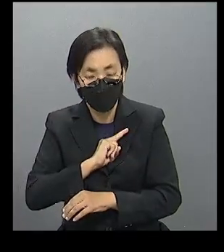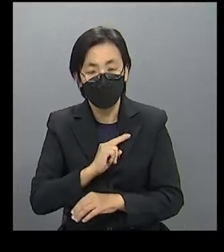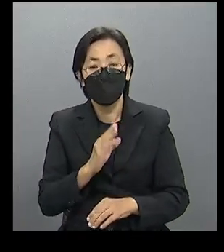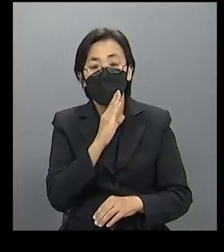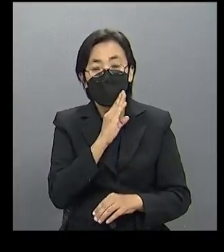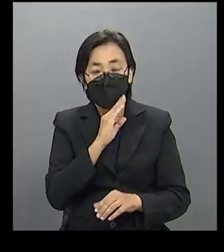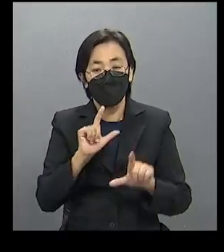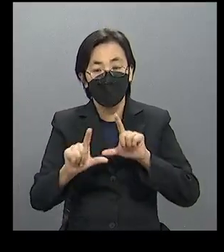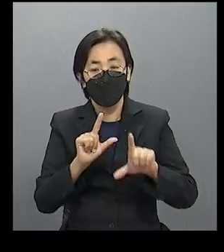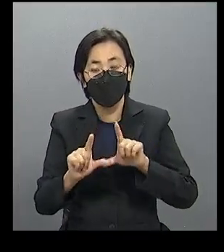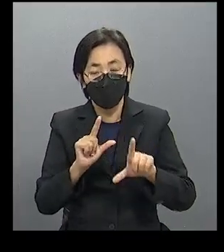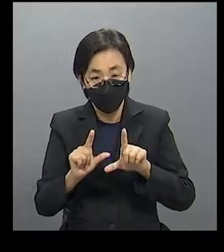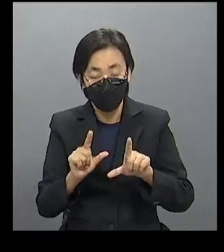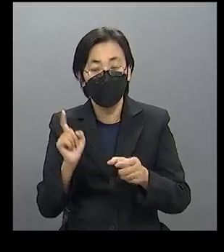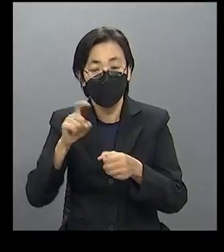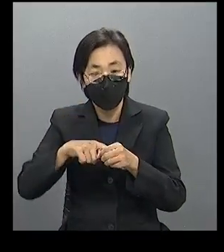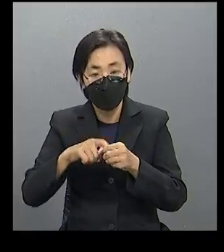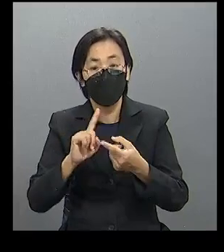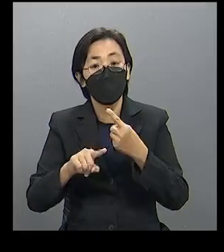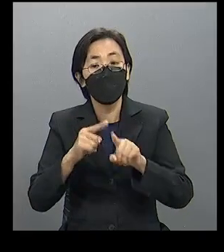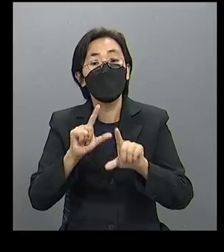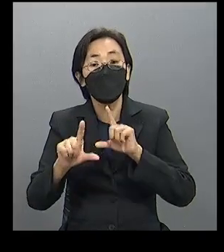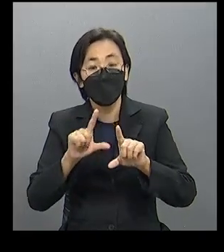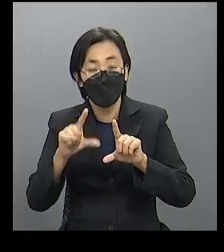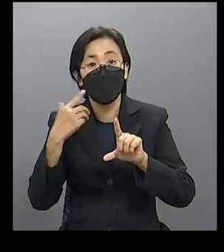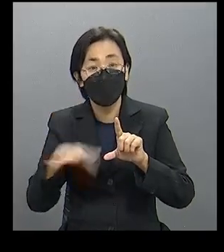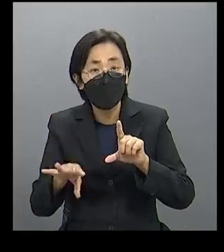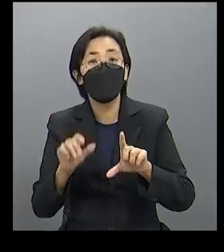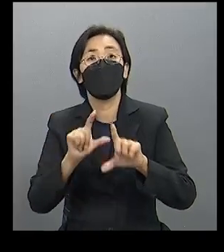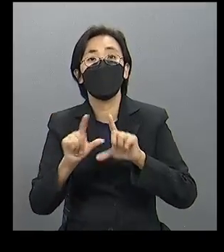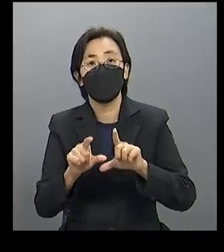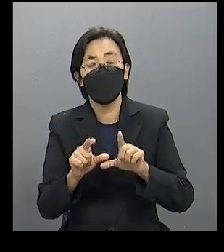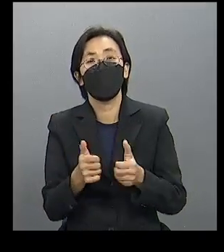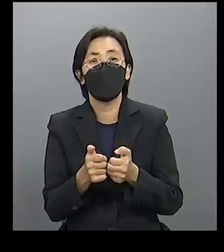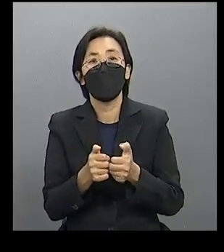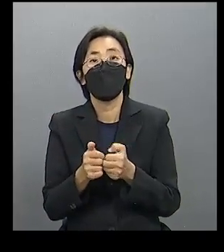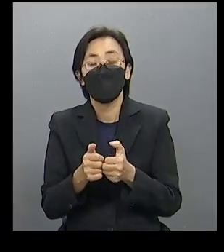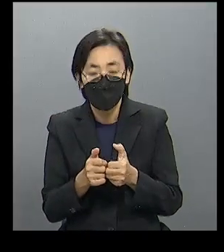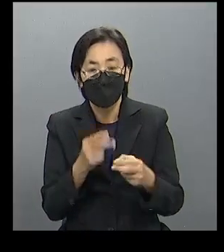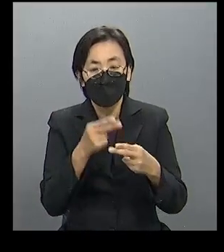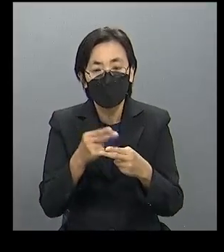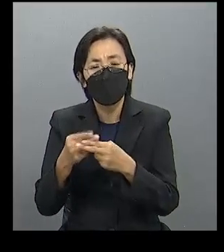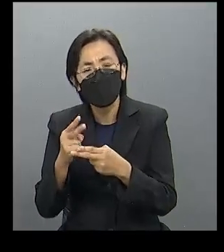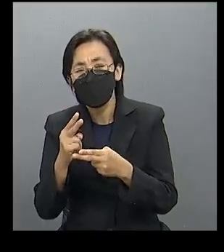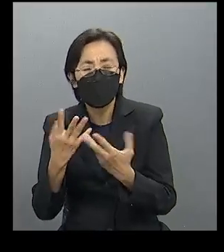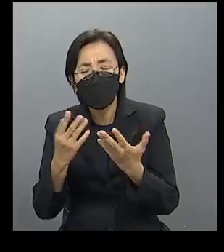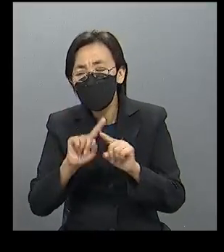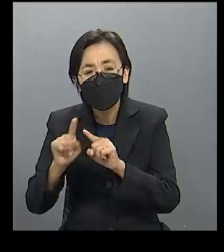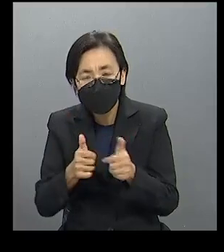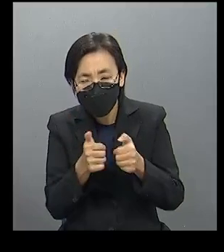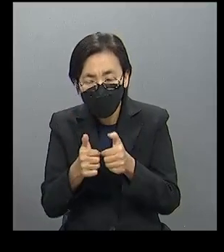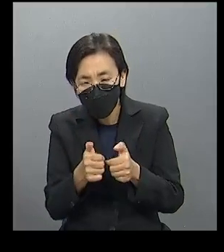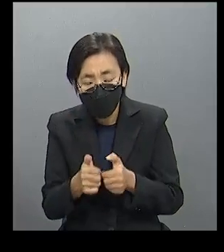เป็น Line Official ตวนี้เพมเพื่อนเสร็จเข้ามายิยนตัวตนผ่าน Line ผ่าน Web Applicationแล้ก็ยื่นครำร้อง